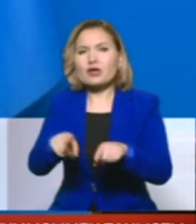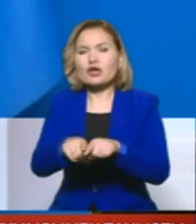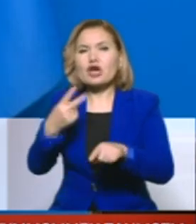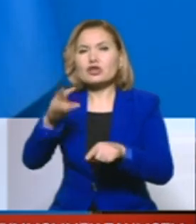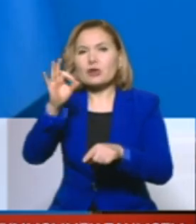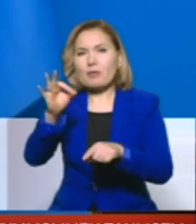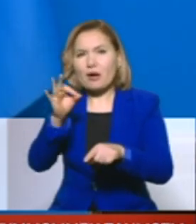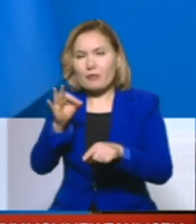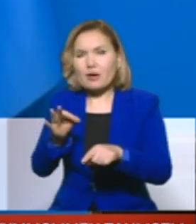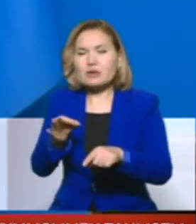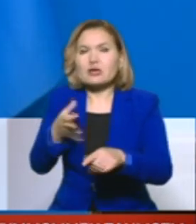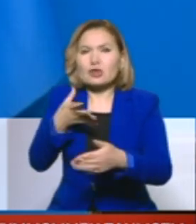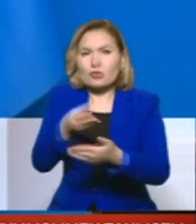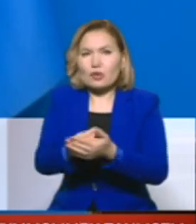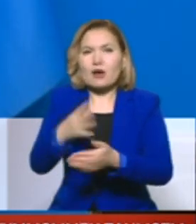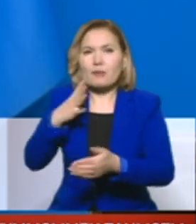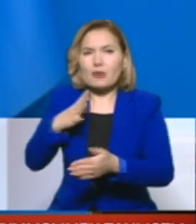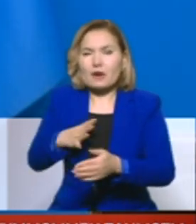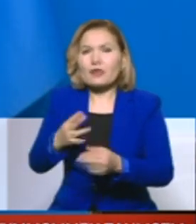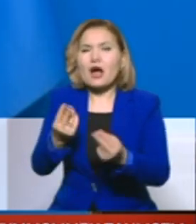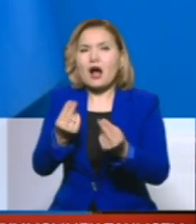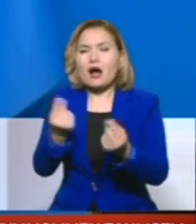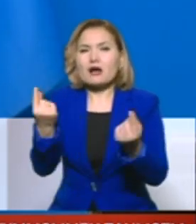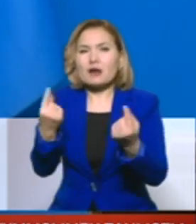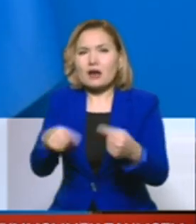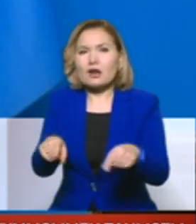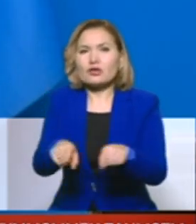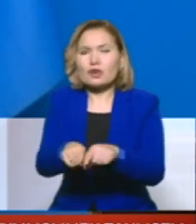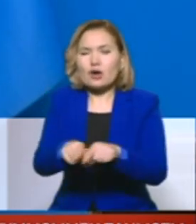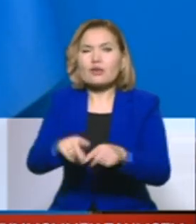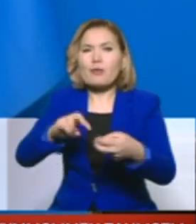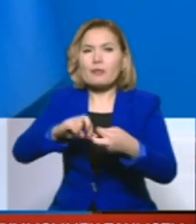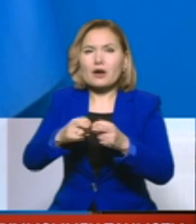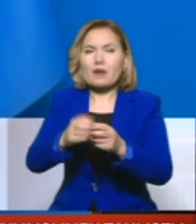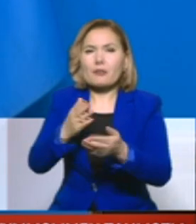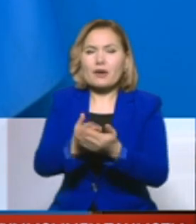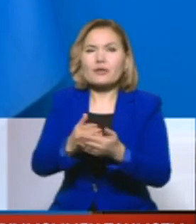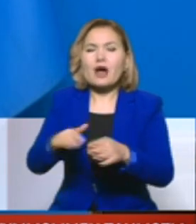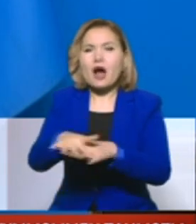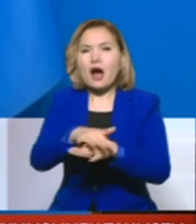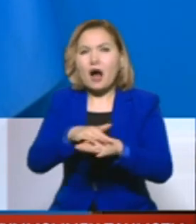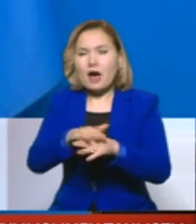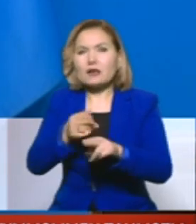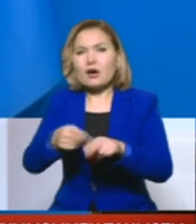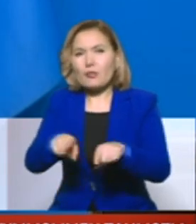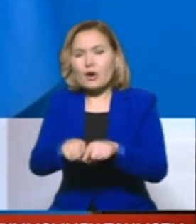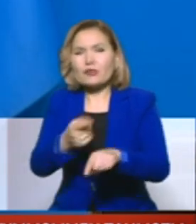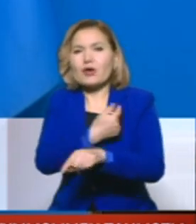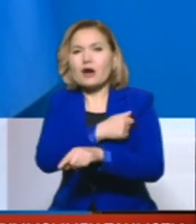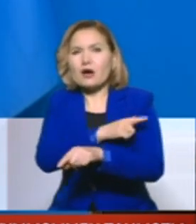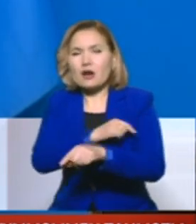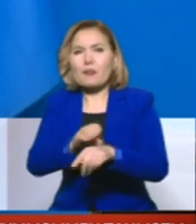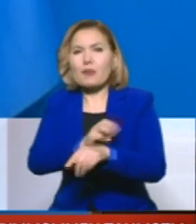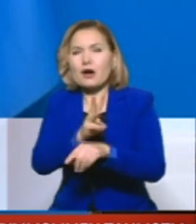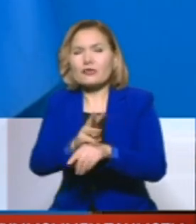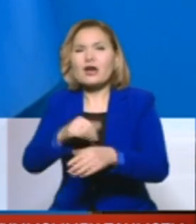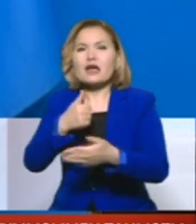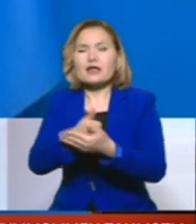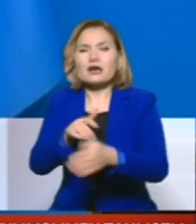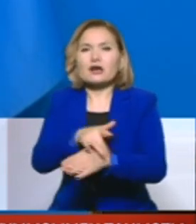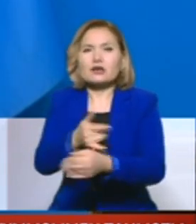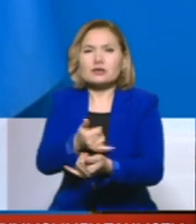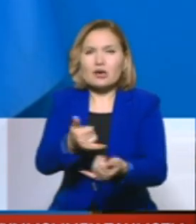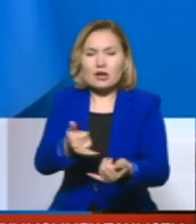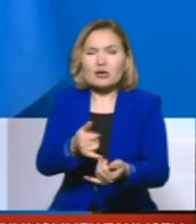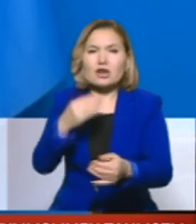20%-ына дейін беруге мәжбүр. Бұл олардың қаржылық күйзелістерге тойтарыс беру немесе халыққа білім және денсаулық сақтау сияқты негізгі қызметтерді